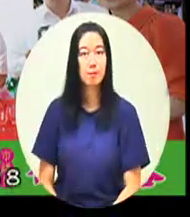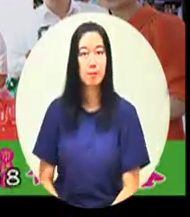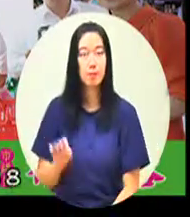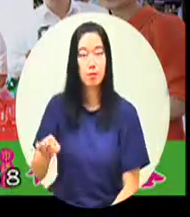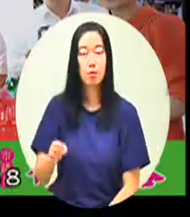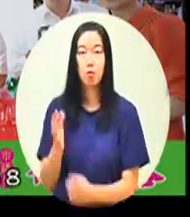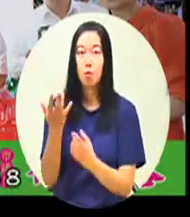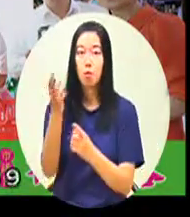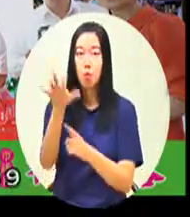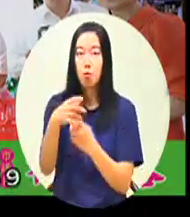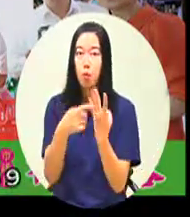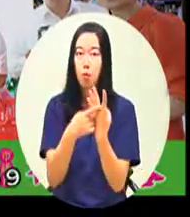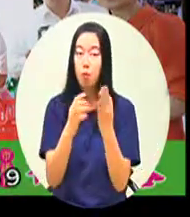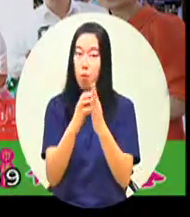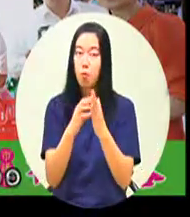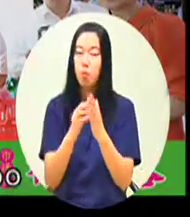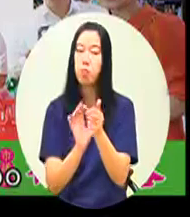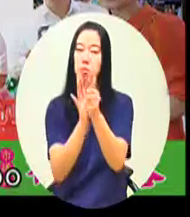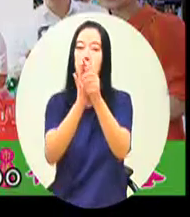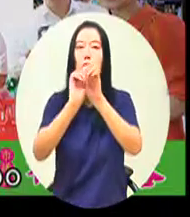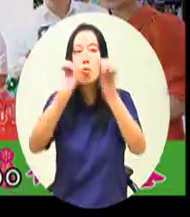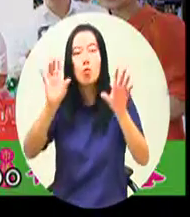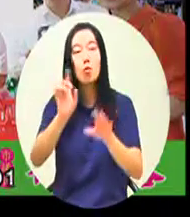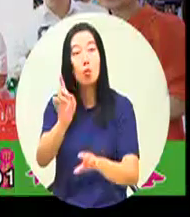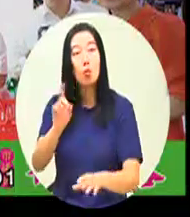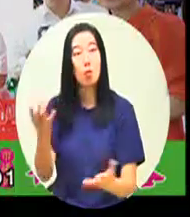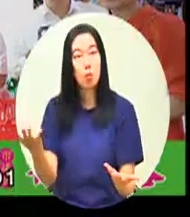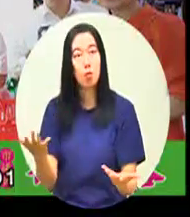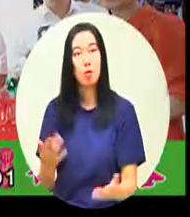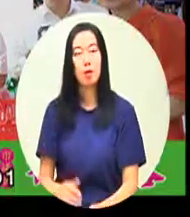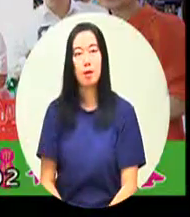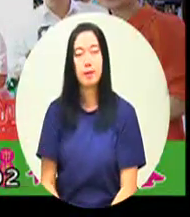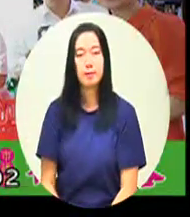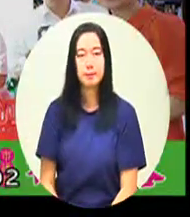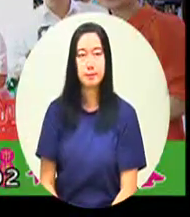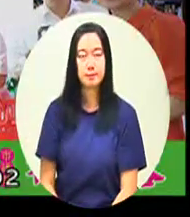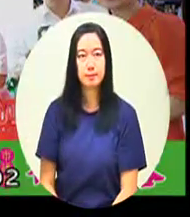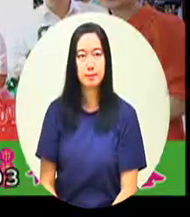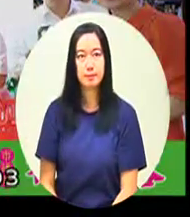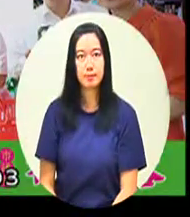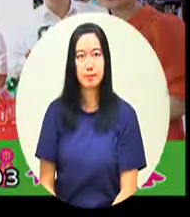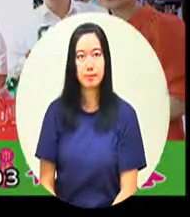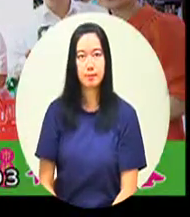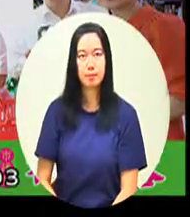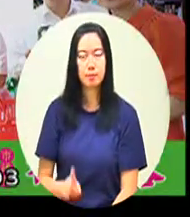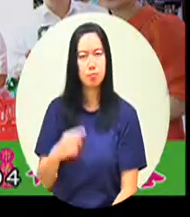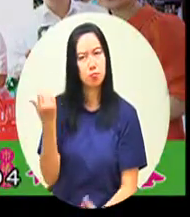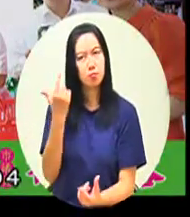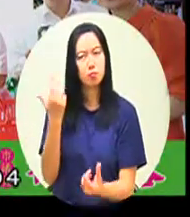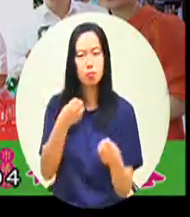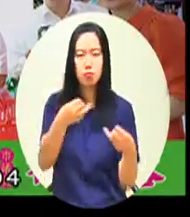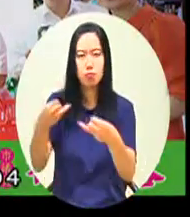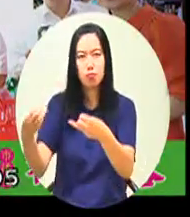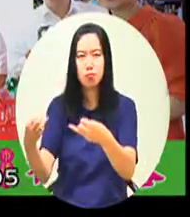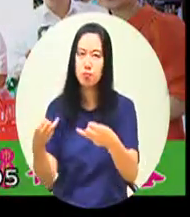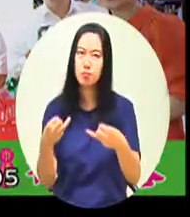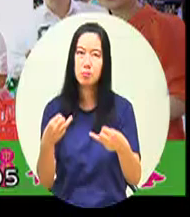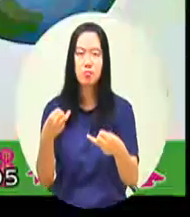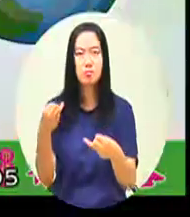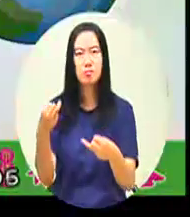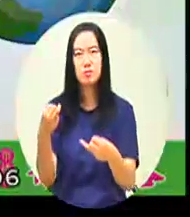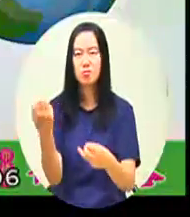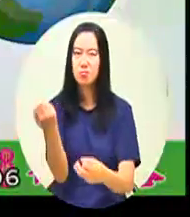局，你如何推广？我感觉你是有在推广没对，但是好像那个成效好像不是太好